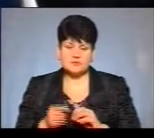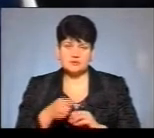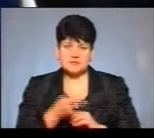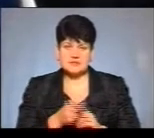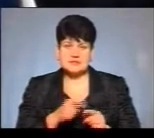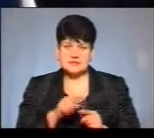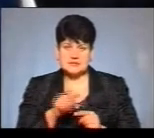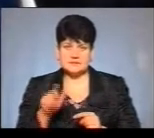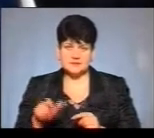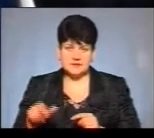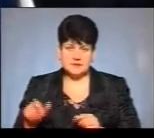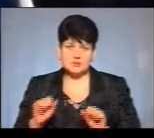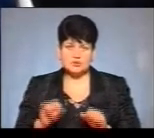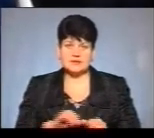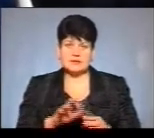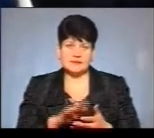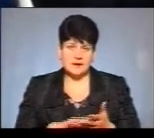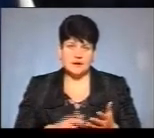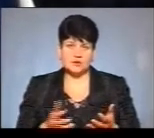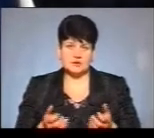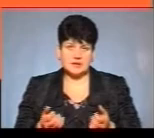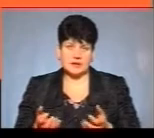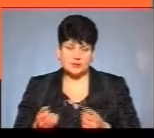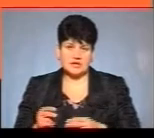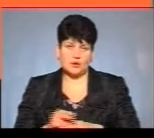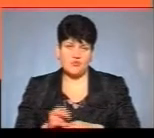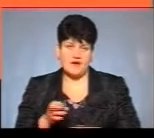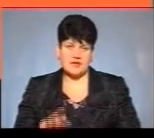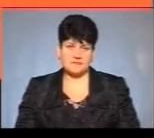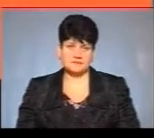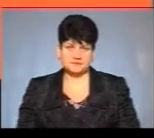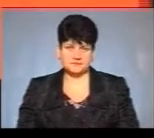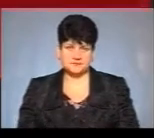пацієнти змогли далі отримувати лікування.